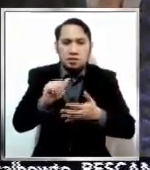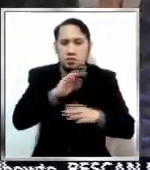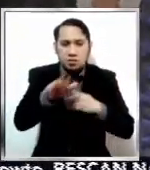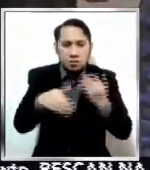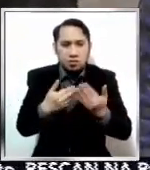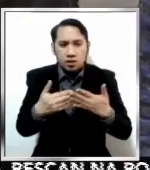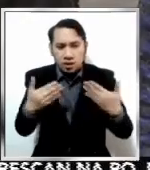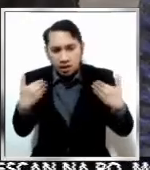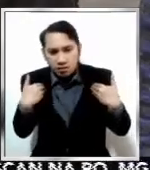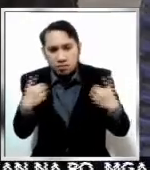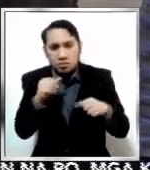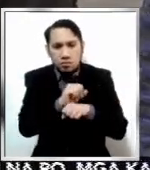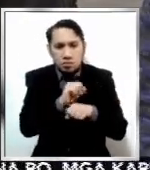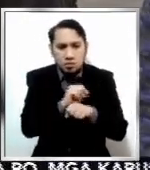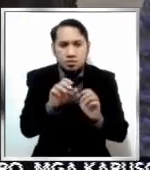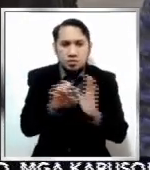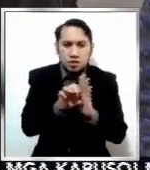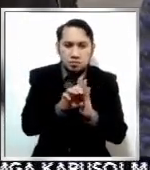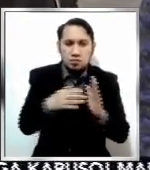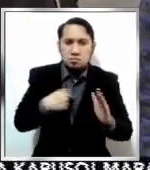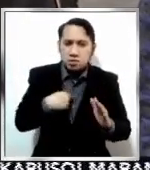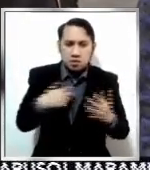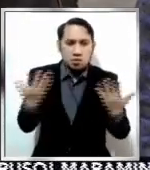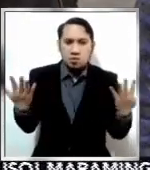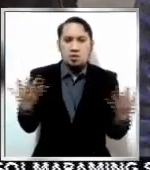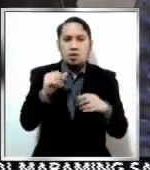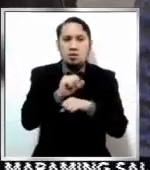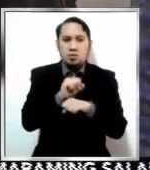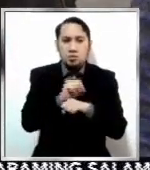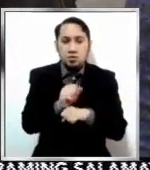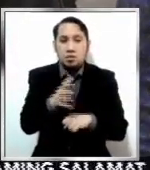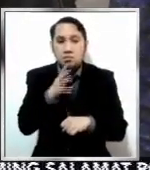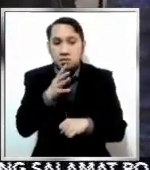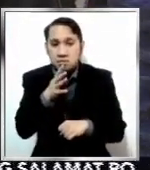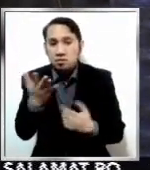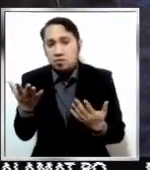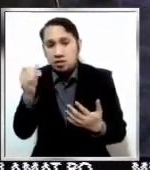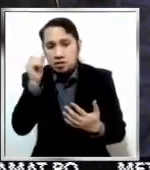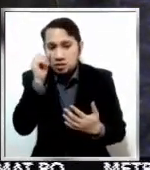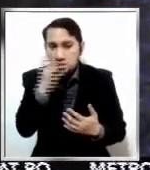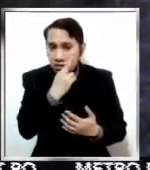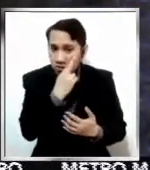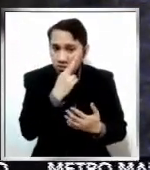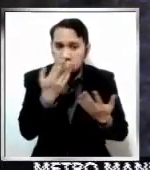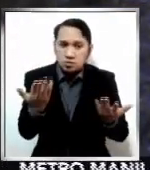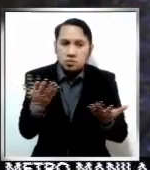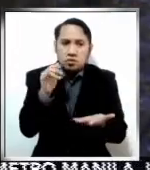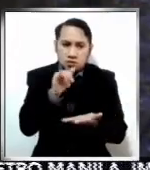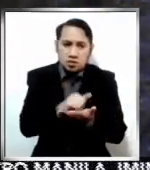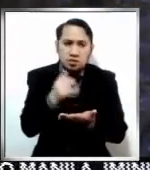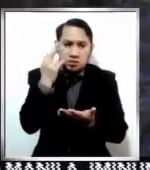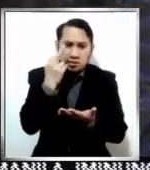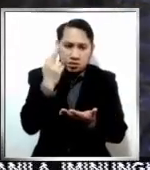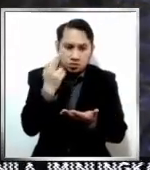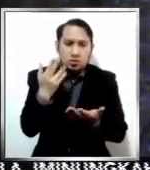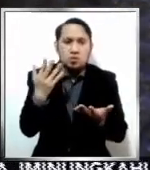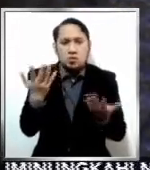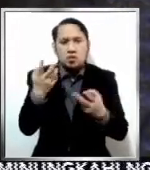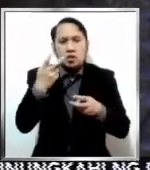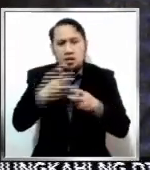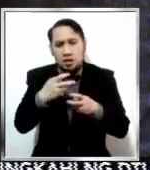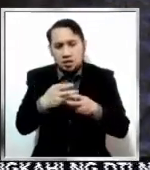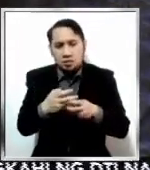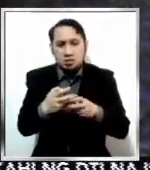Katulad kami, wala naman pong trabaho. Nanay ko senior. Kaya yun po, na manahirapan kami. Kung sa 3-5